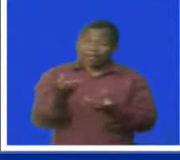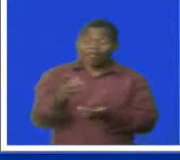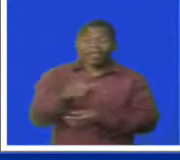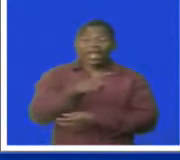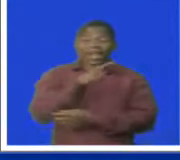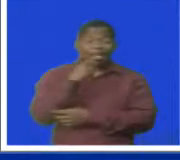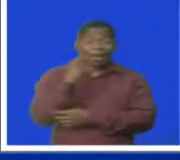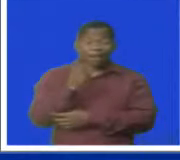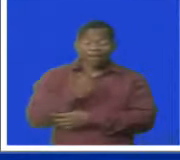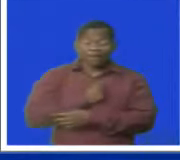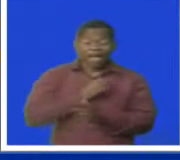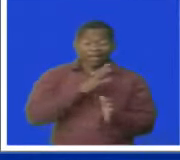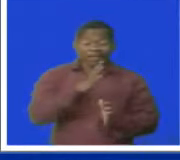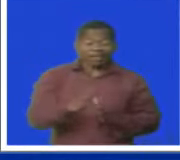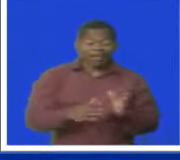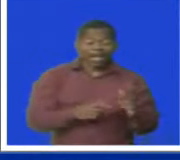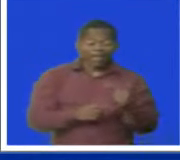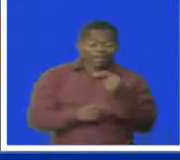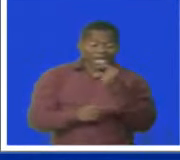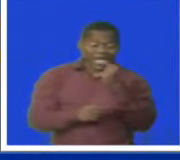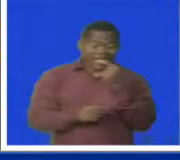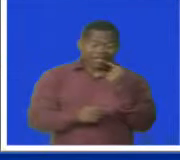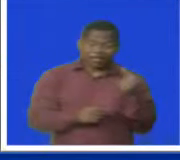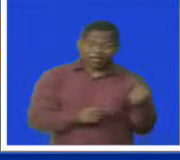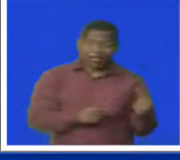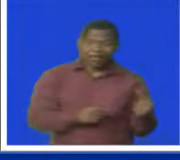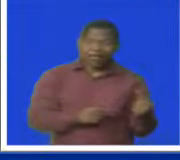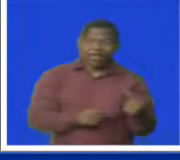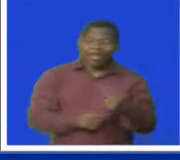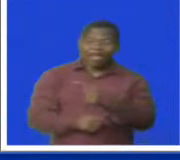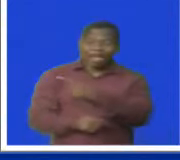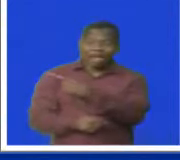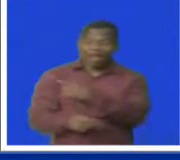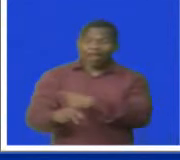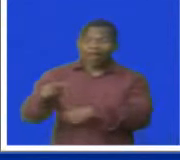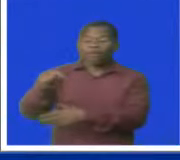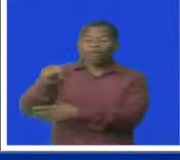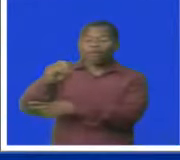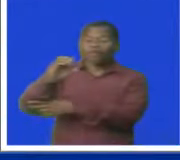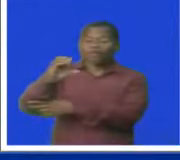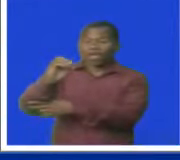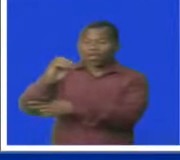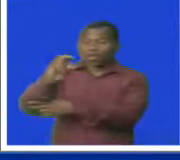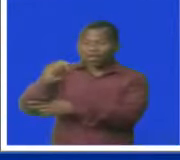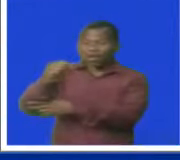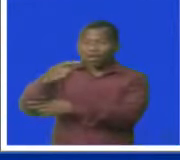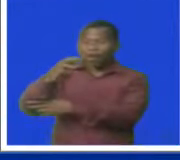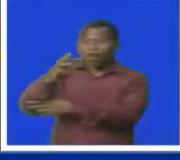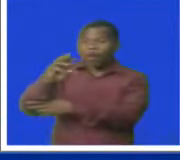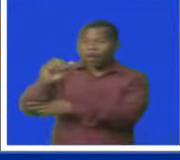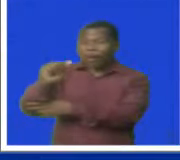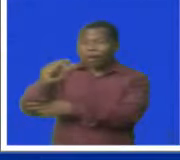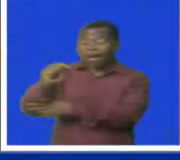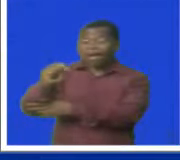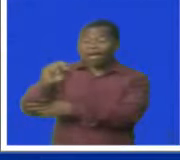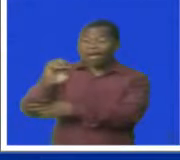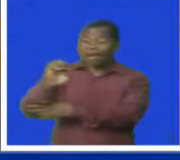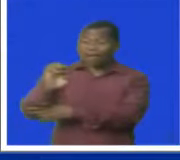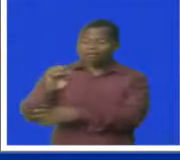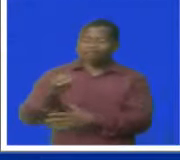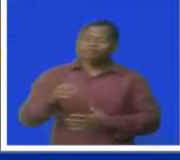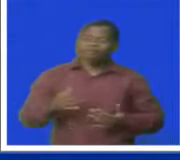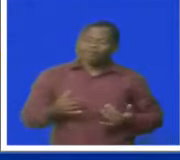ngomsakado wetithombe iEswatini TV isibuko samaswati. Libito lami ngingusane boy ngwakancongwane, angihambi ngedwa